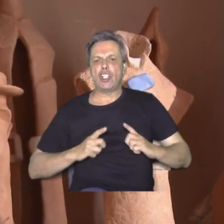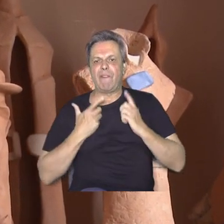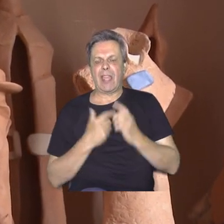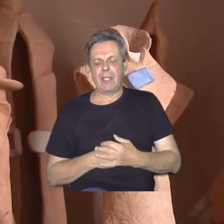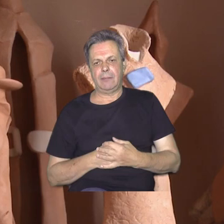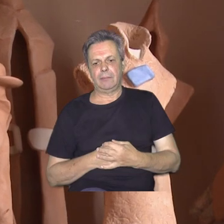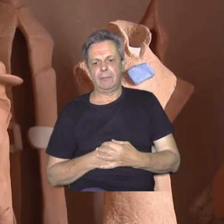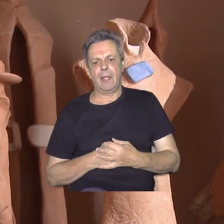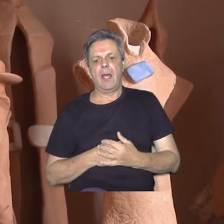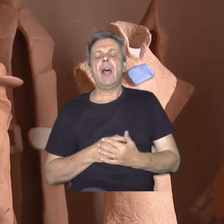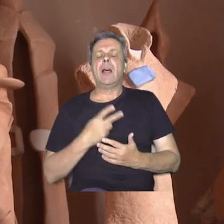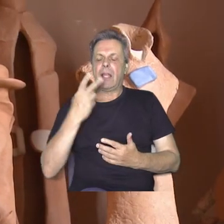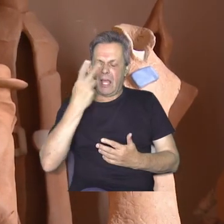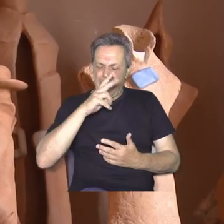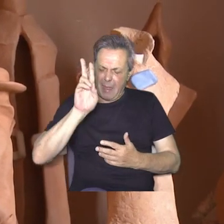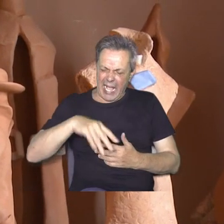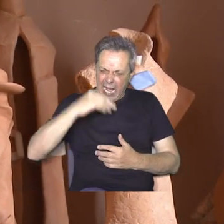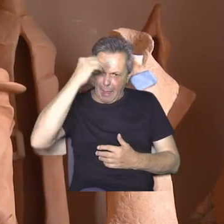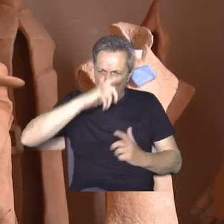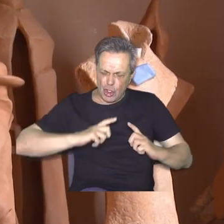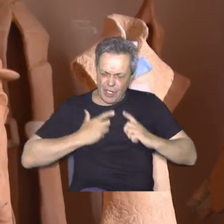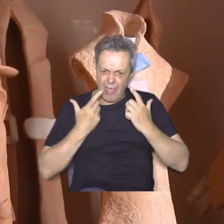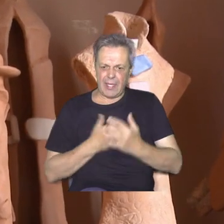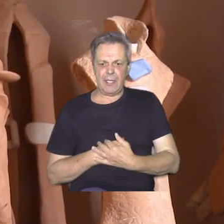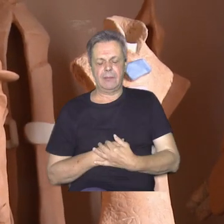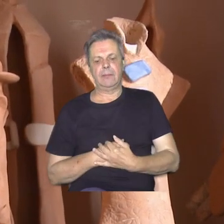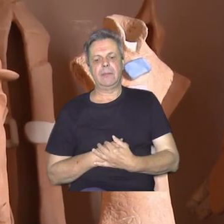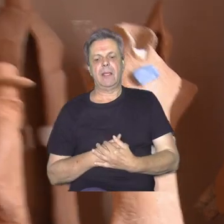može živjeti, da ga nauči, da ga